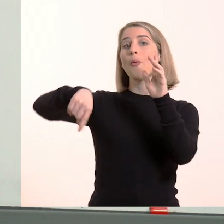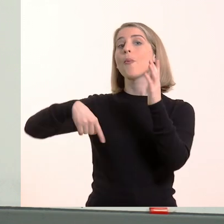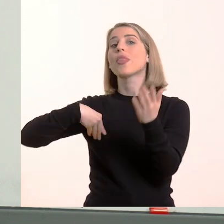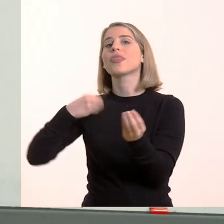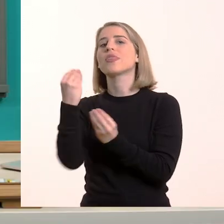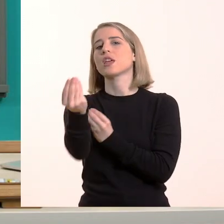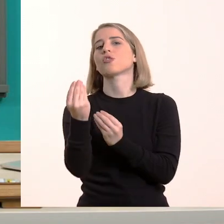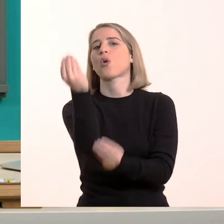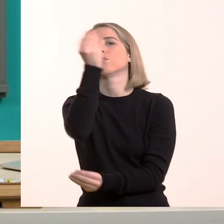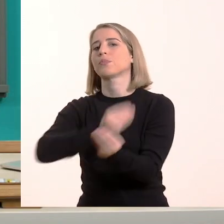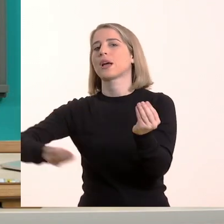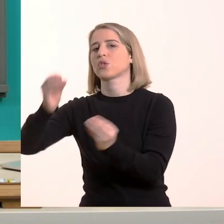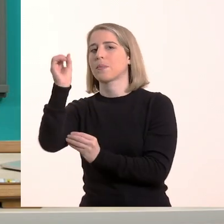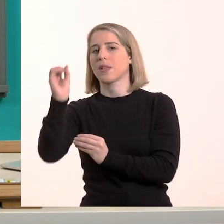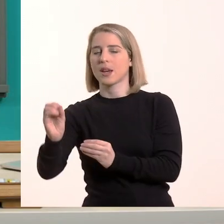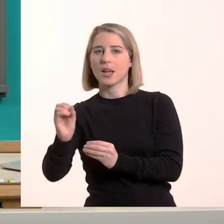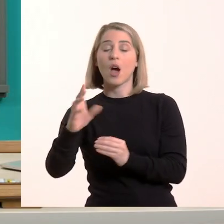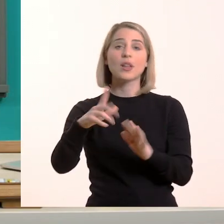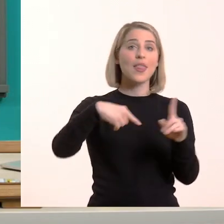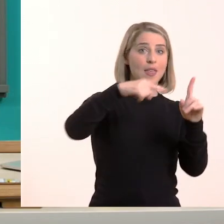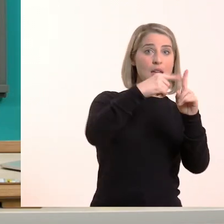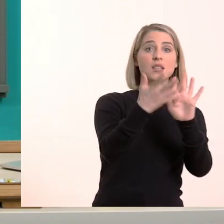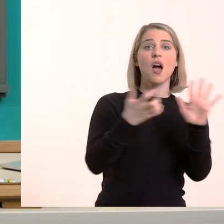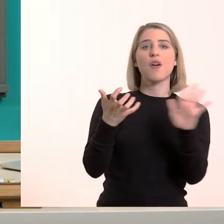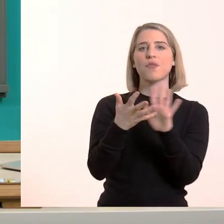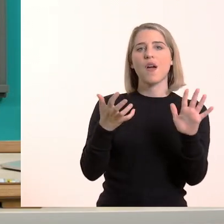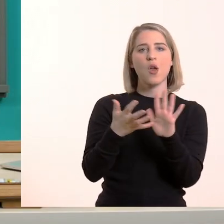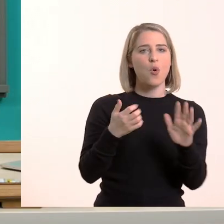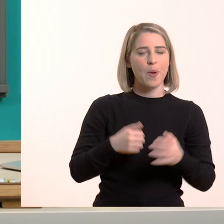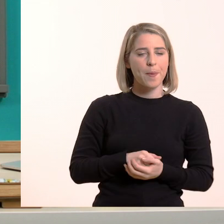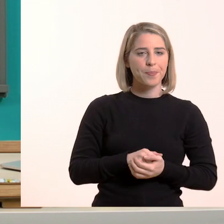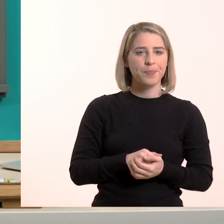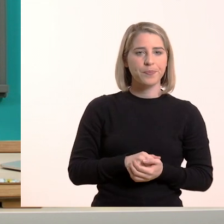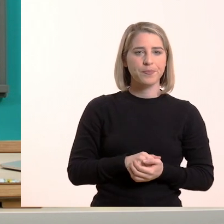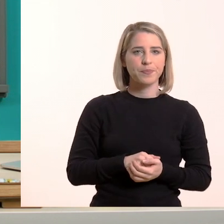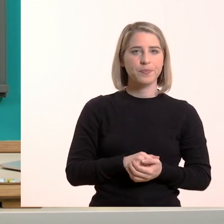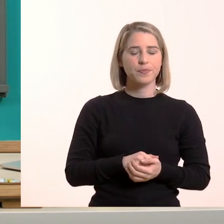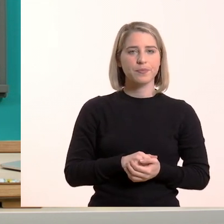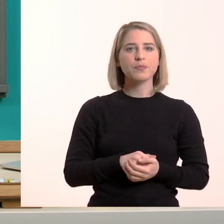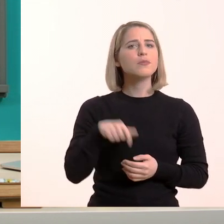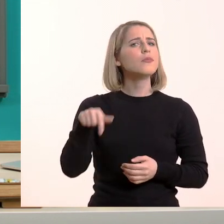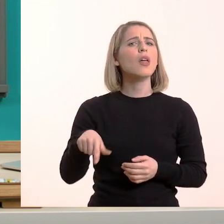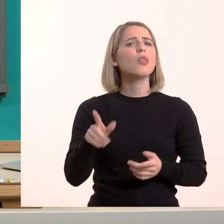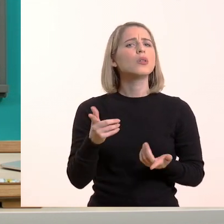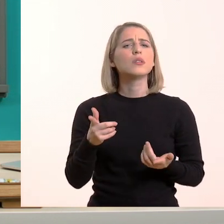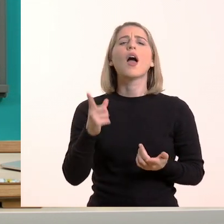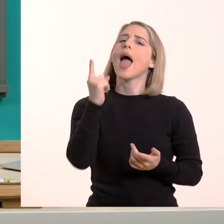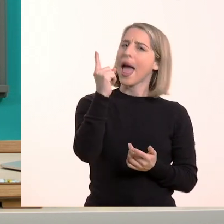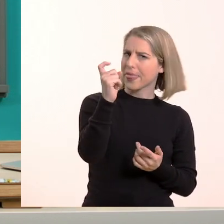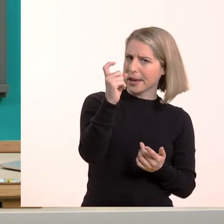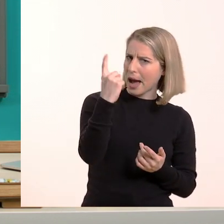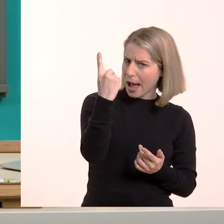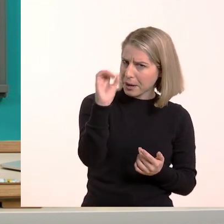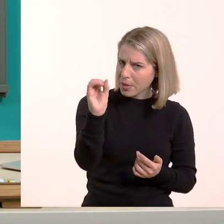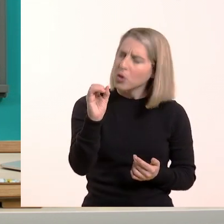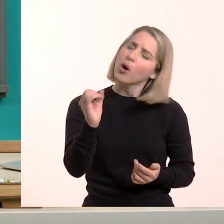διαιρούμε, αφαιρούμε τόσα μηδενικά όσα έχει ο πολλαπλασιαστής. Στη συγκεκριμένη περίπτωση, ένα μηδενικό έχει το 10,